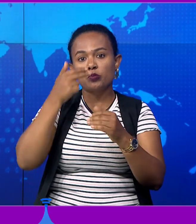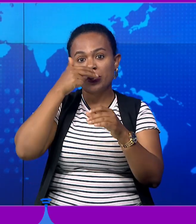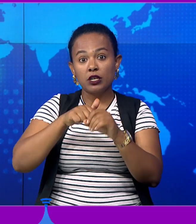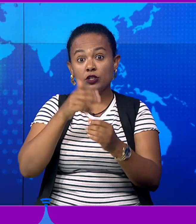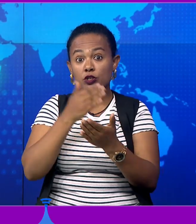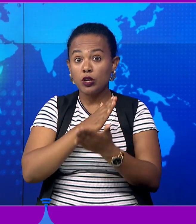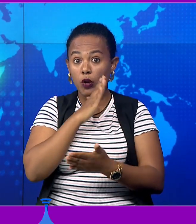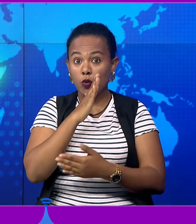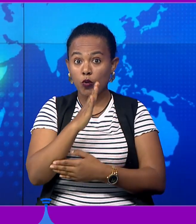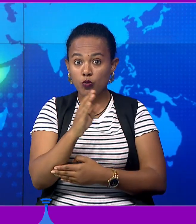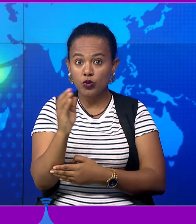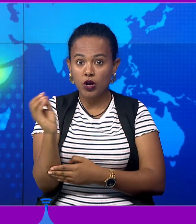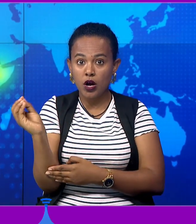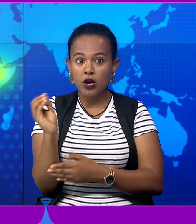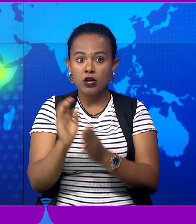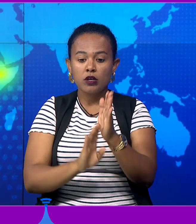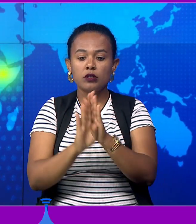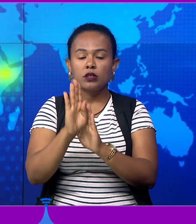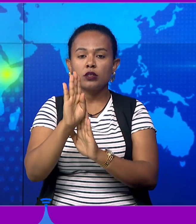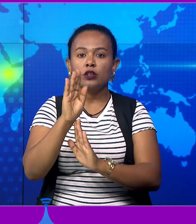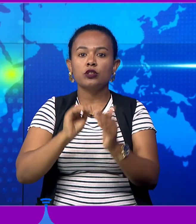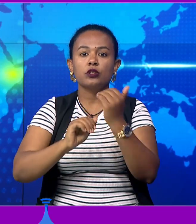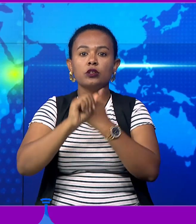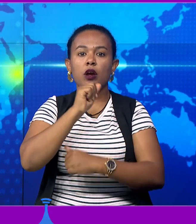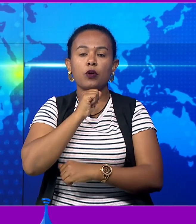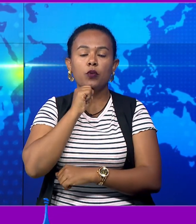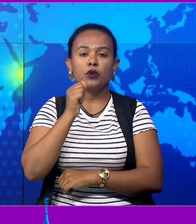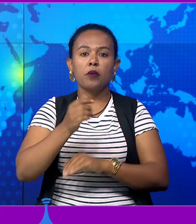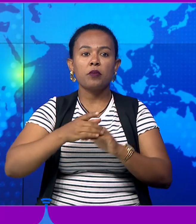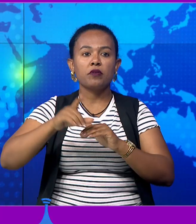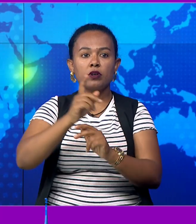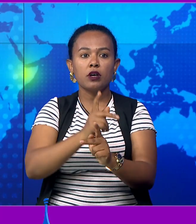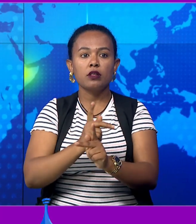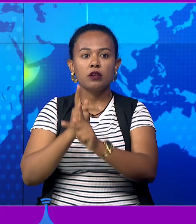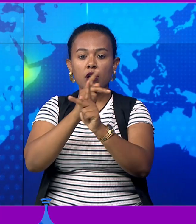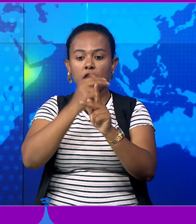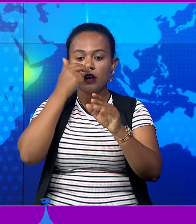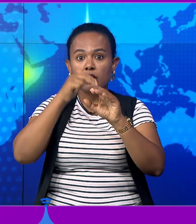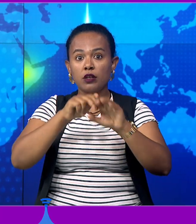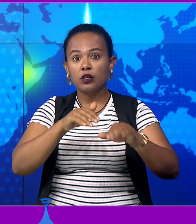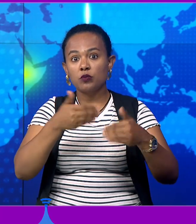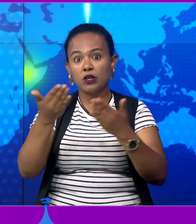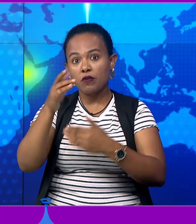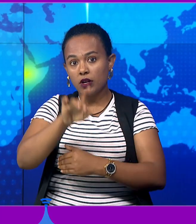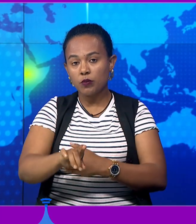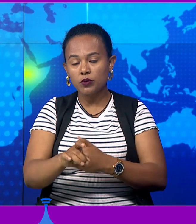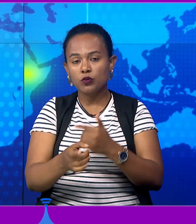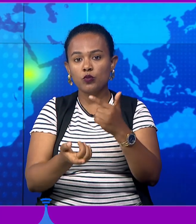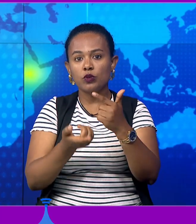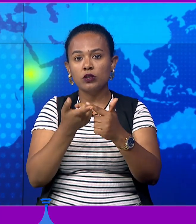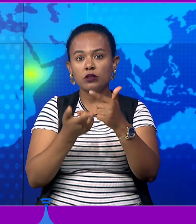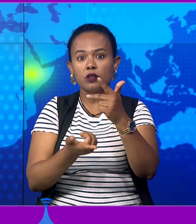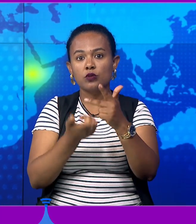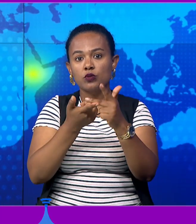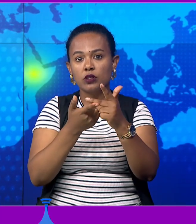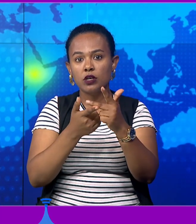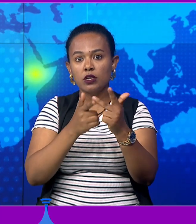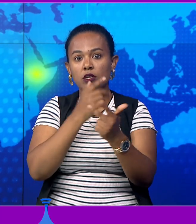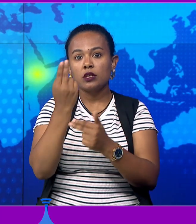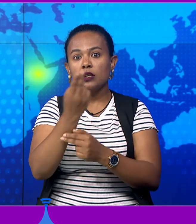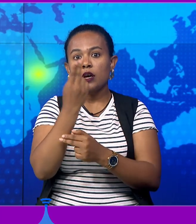እንዳይቆሙና እድገታችን እንዳይጎዳ በከፍተኛ ጥንቃቄ ነዳጅ መቅረብ መቻል አለበት። 2 እና 3 ላይ ያሉት በቀጥታ ተጠቃሚ